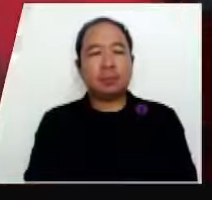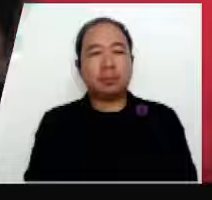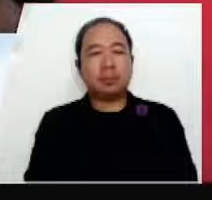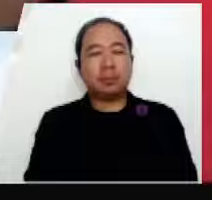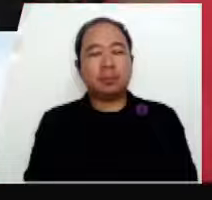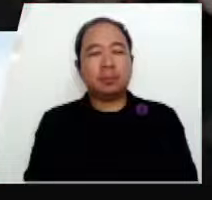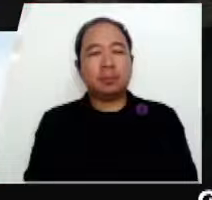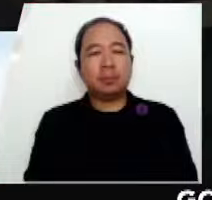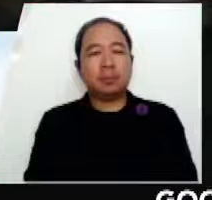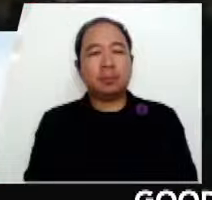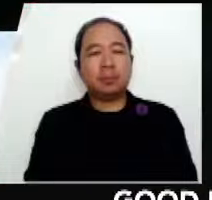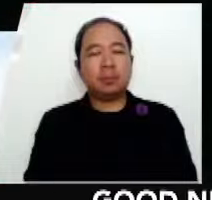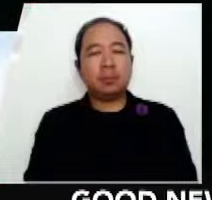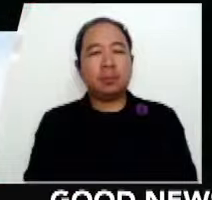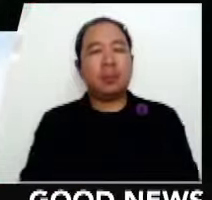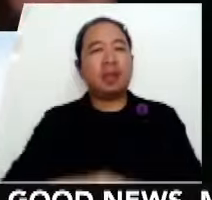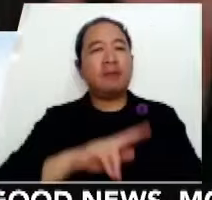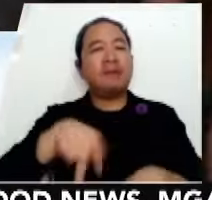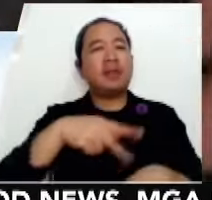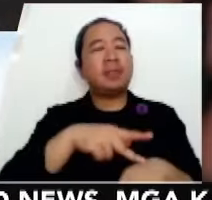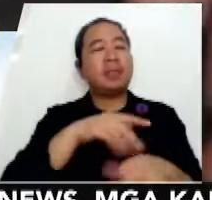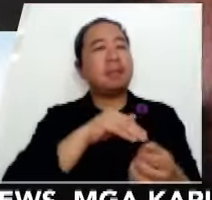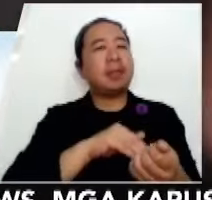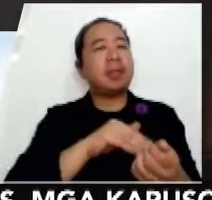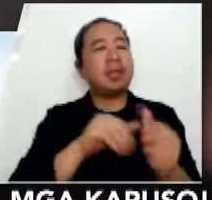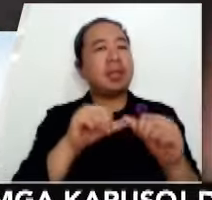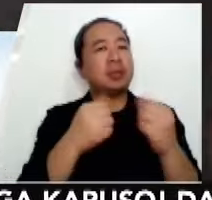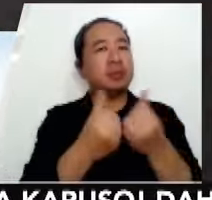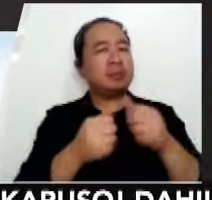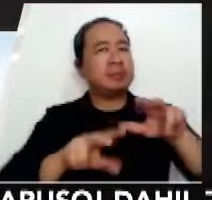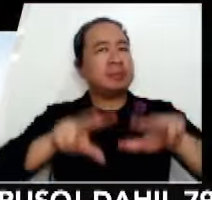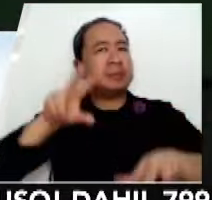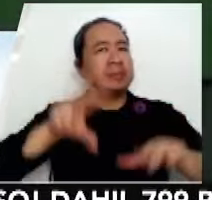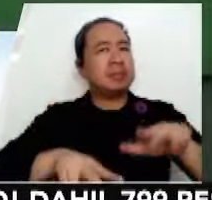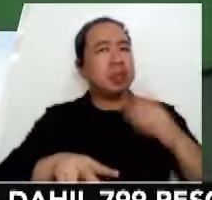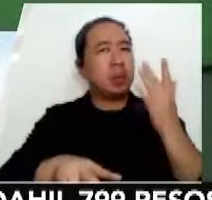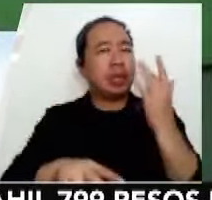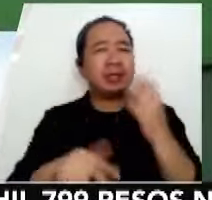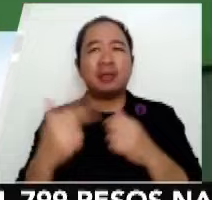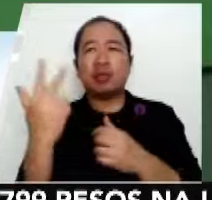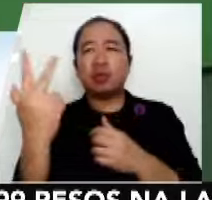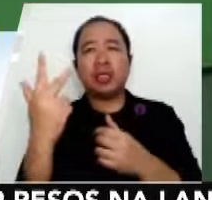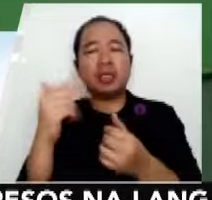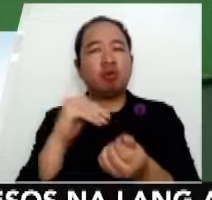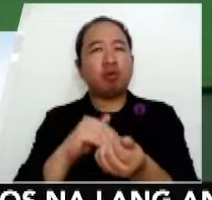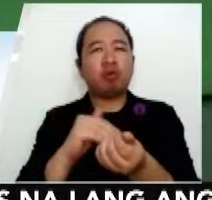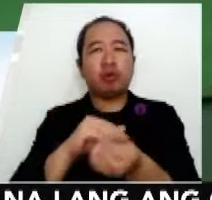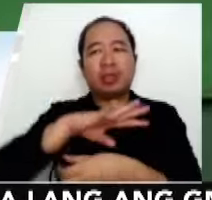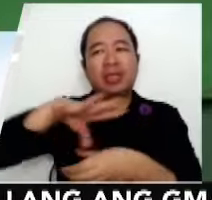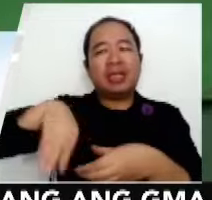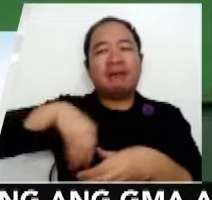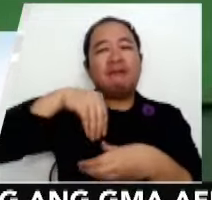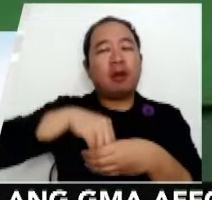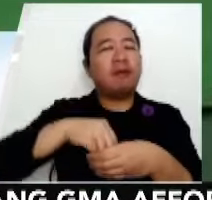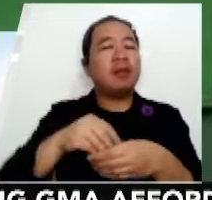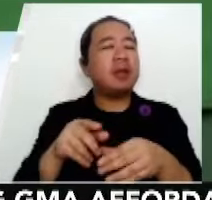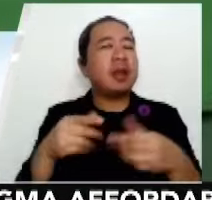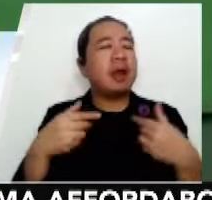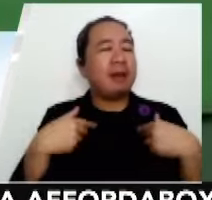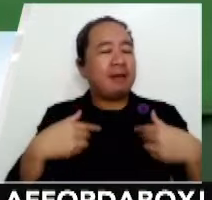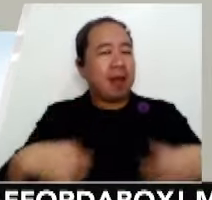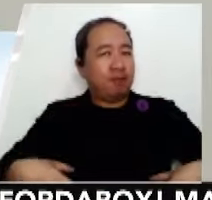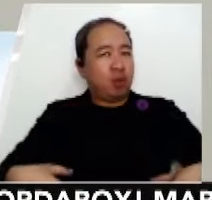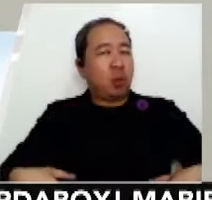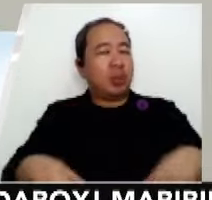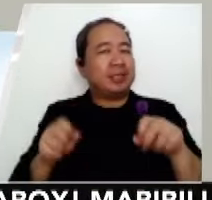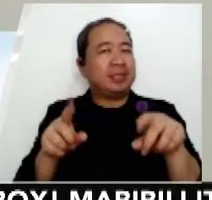Naalarma ang Philippine Medical Association sa pagkakadawit ng tatlong doktor sa organ trafficking. Pero hindi naniniwala si Dr. Hector Santos, ang presidente ng